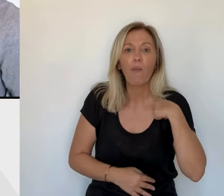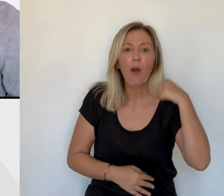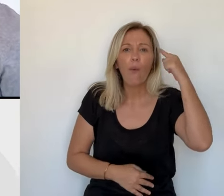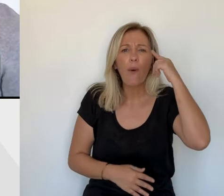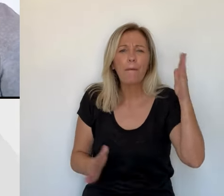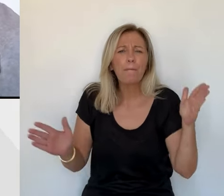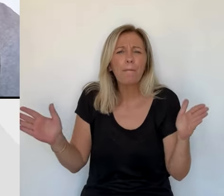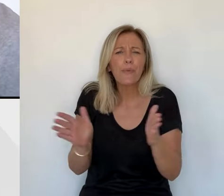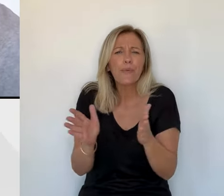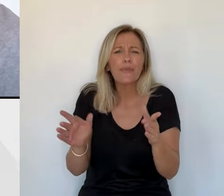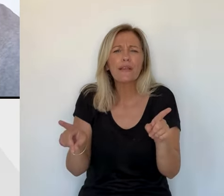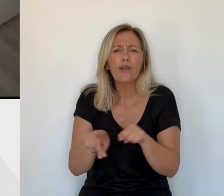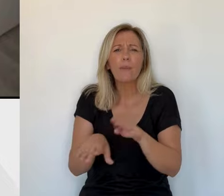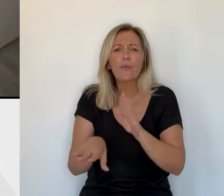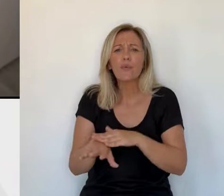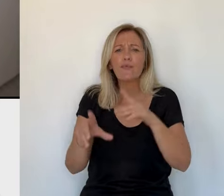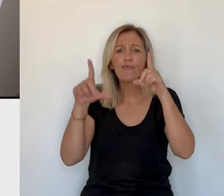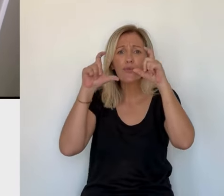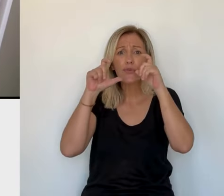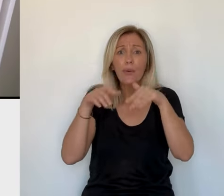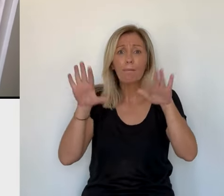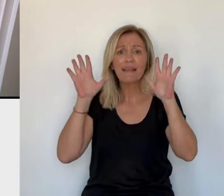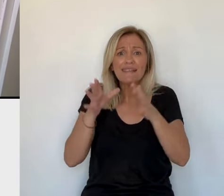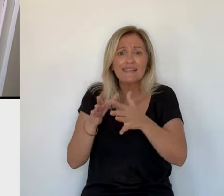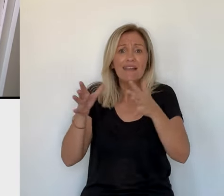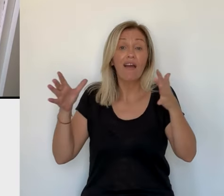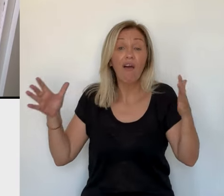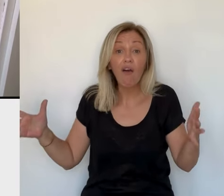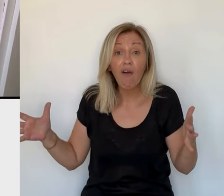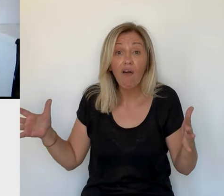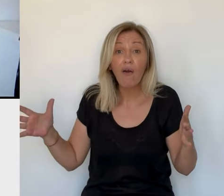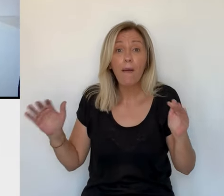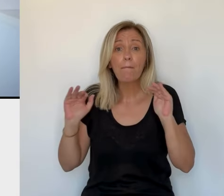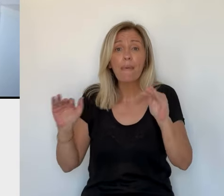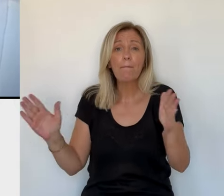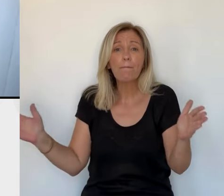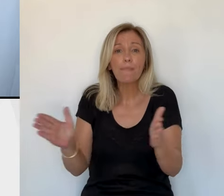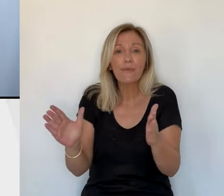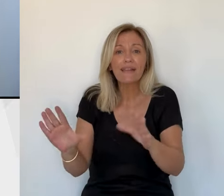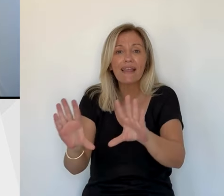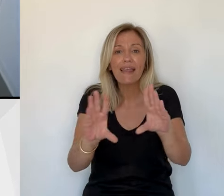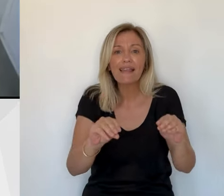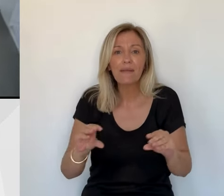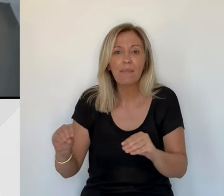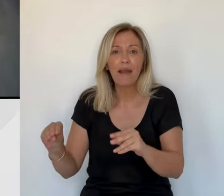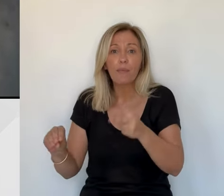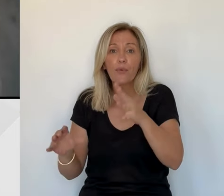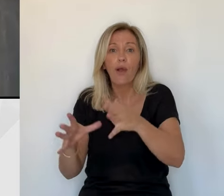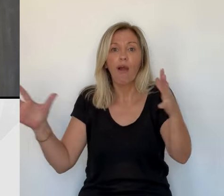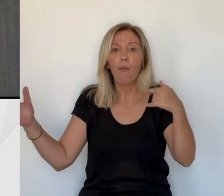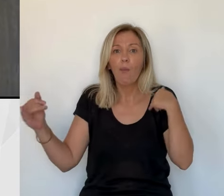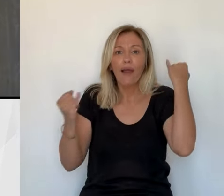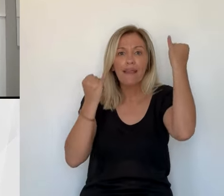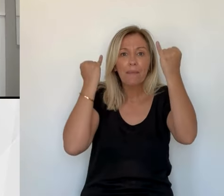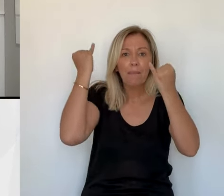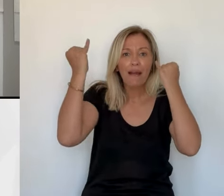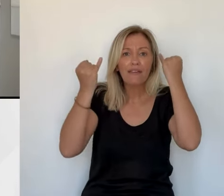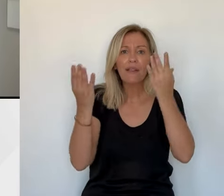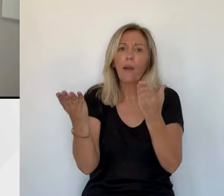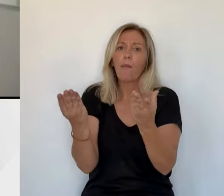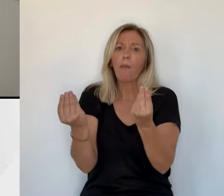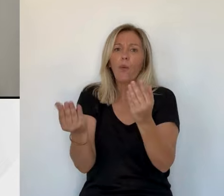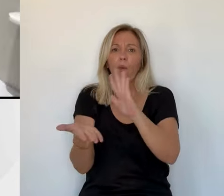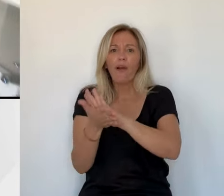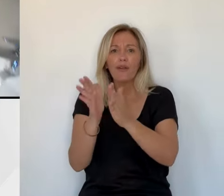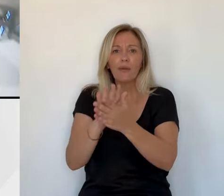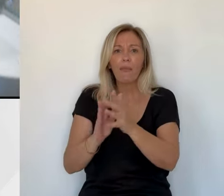mais non, c'est grand. Et même si c'est un petit endroit, c'est plus spacieux que ce qu'on peut imaginer. Il y a beaucoup de choses